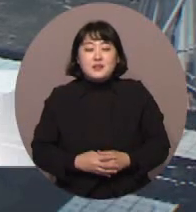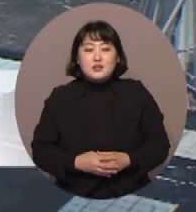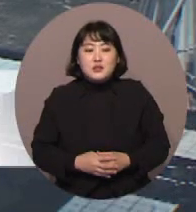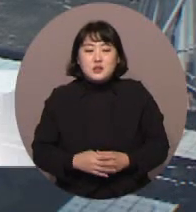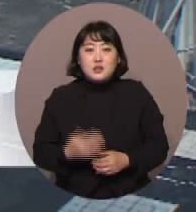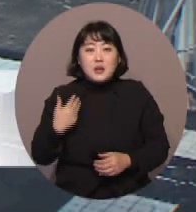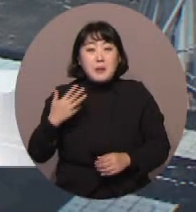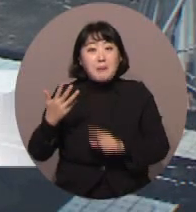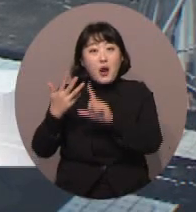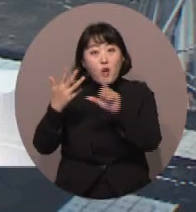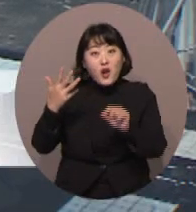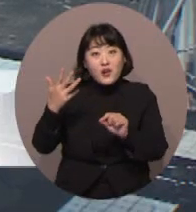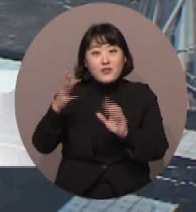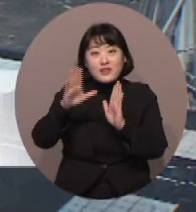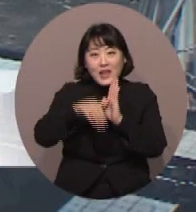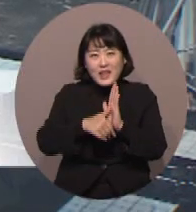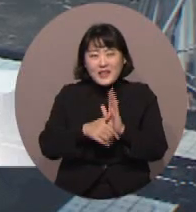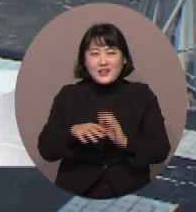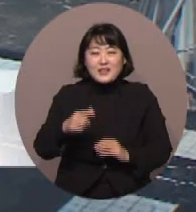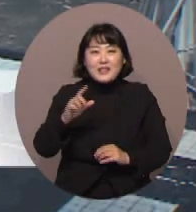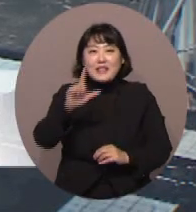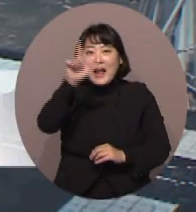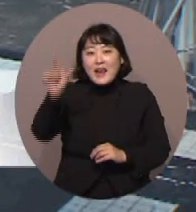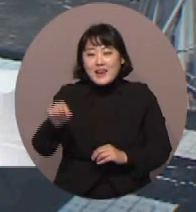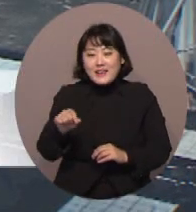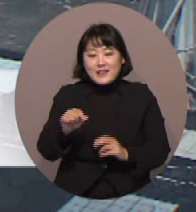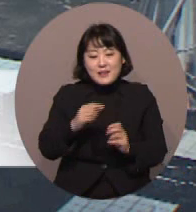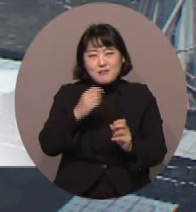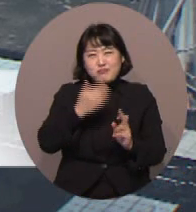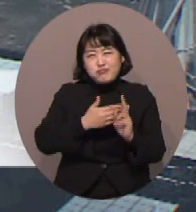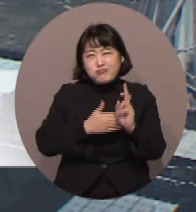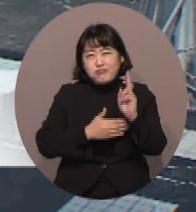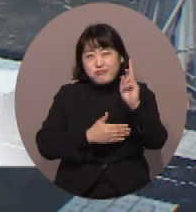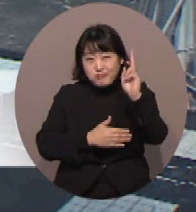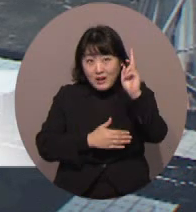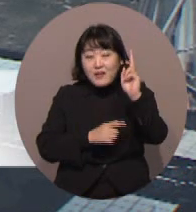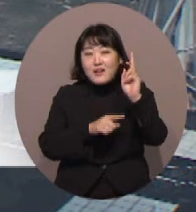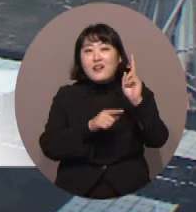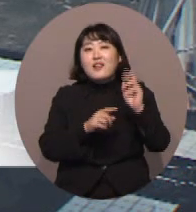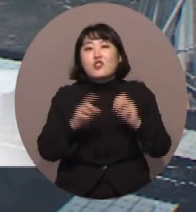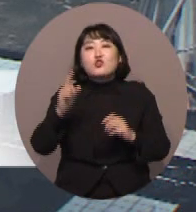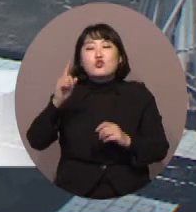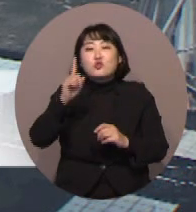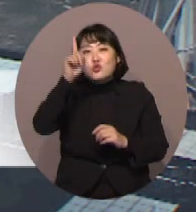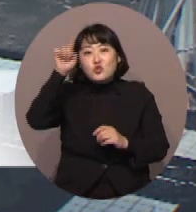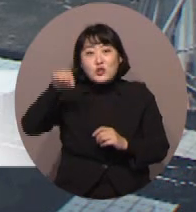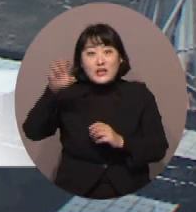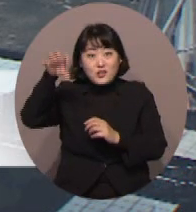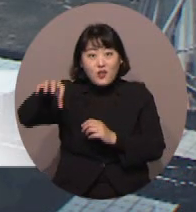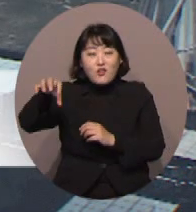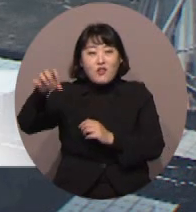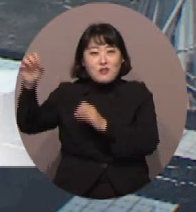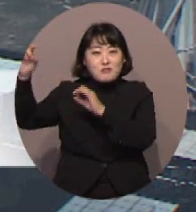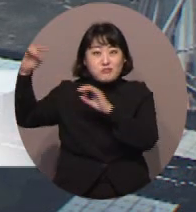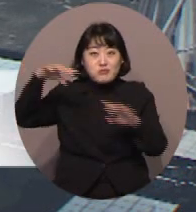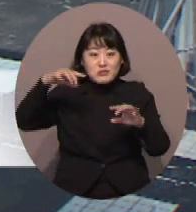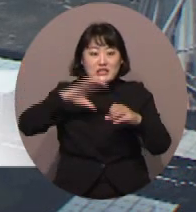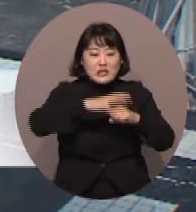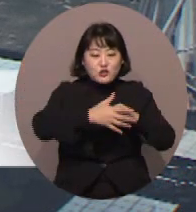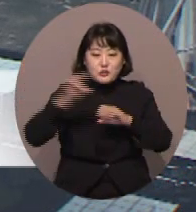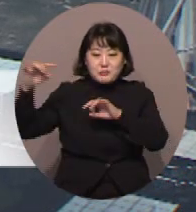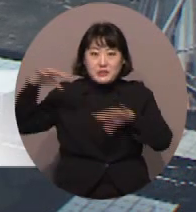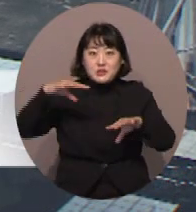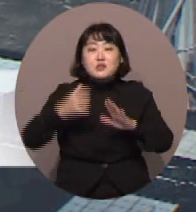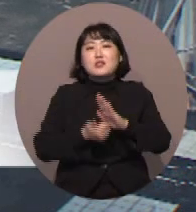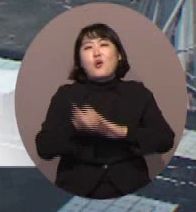지난 8월 발사된 우리의 첫 달 탐사선 다누리가 우주에서 BTS 영상과 달의 사진을 지구로 전송하는 데